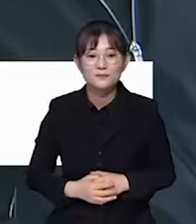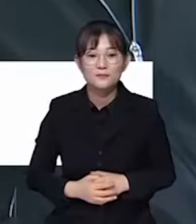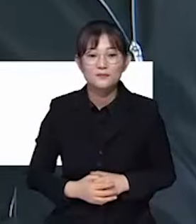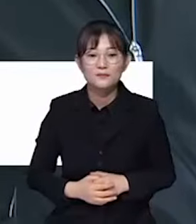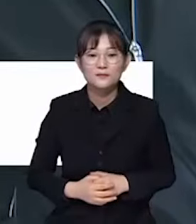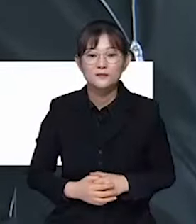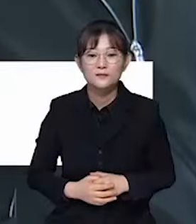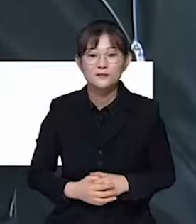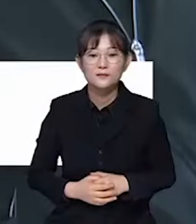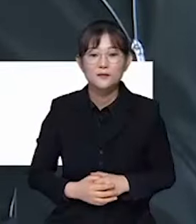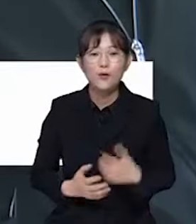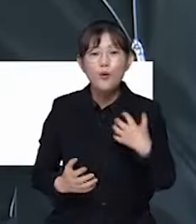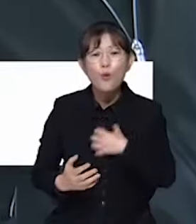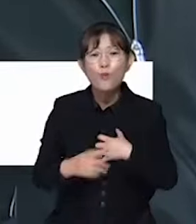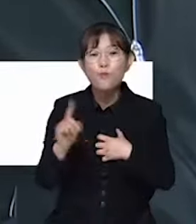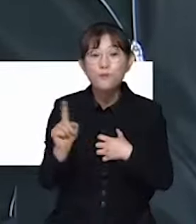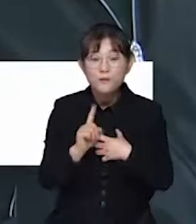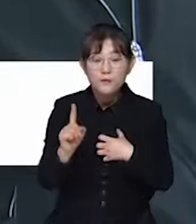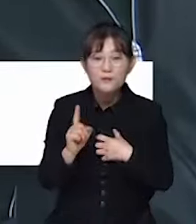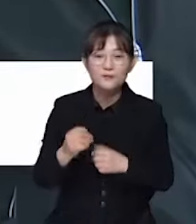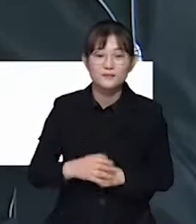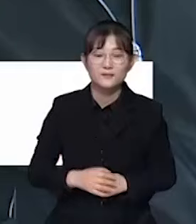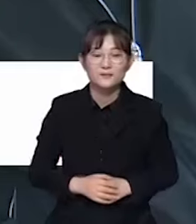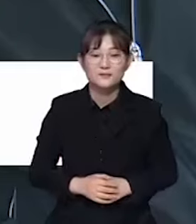그 항상 걱정하는데